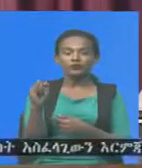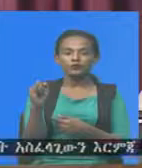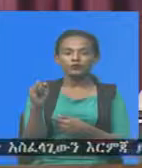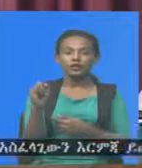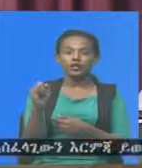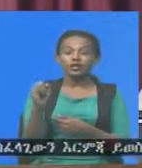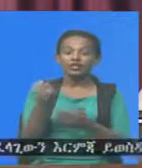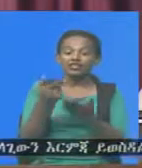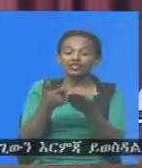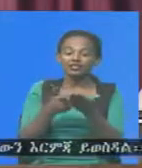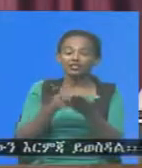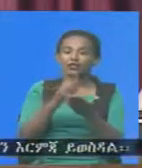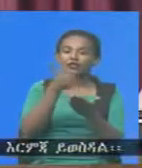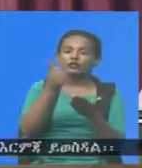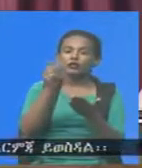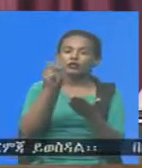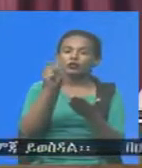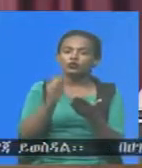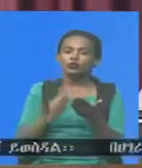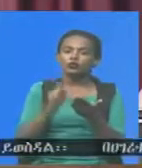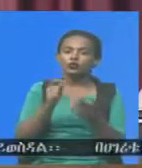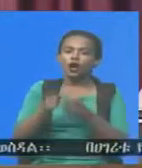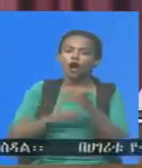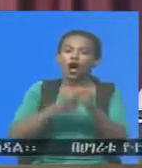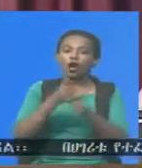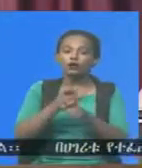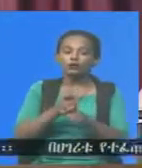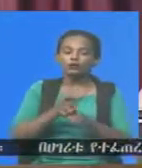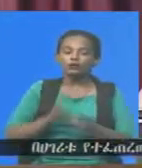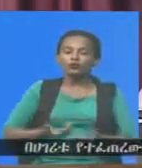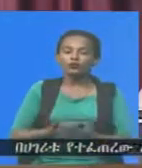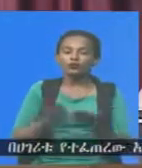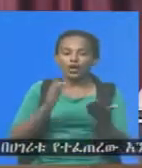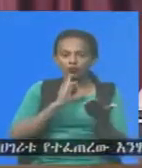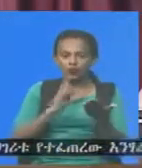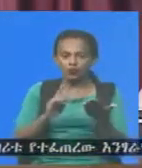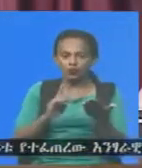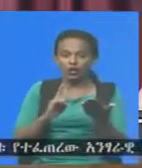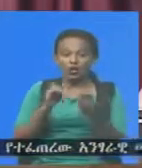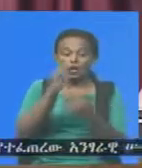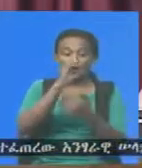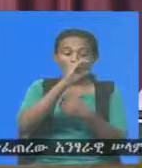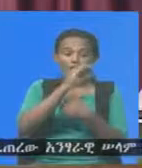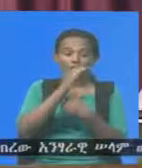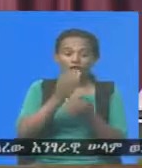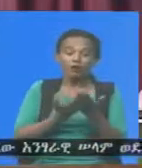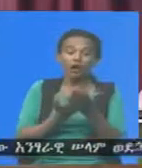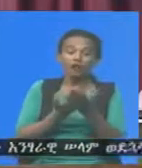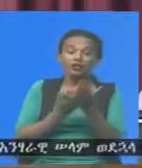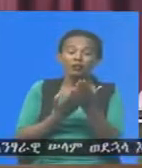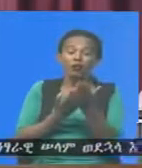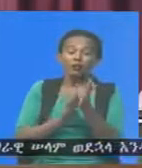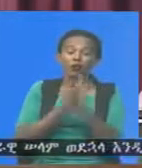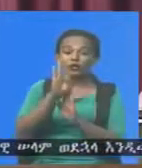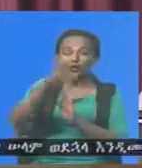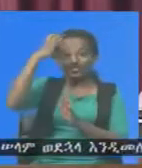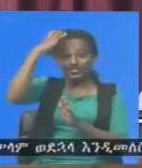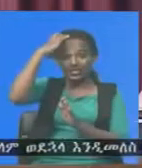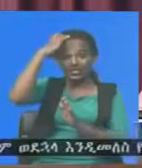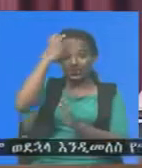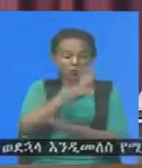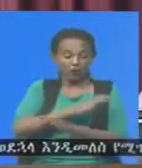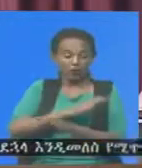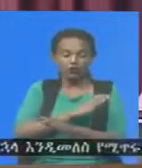የሪዮት ዓለም ጉዳይ ነው። ልማታዊ መንግስታት በባህሪያቸው ወደ ካፒታሊስታዊ